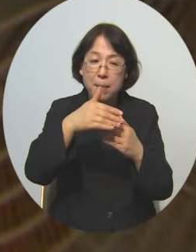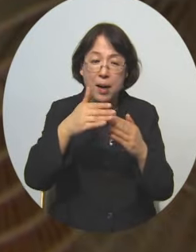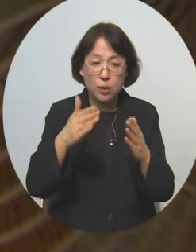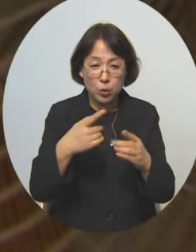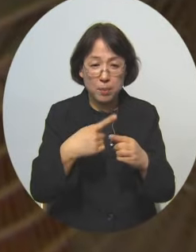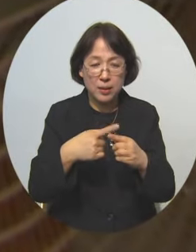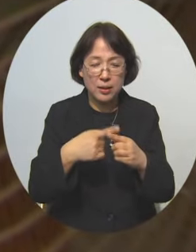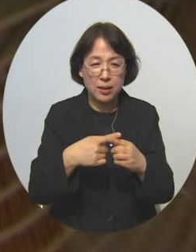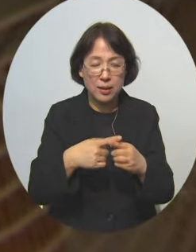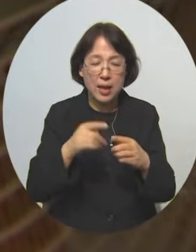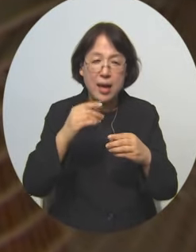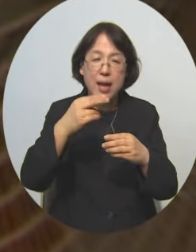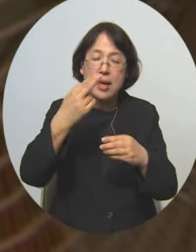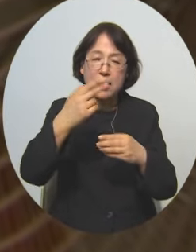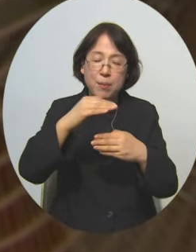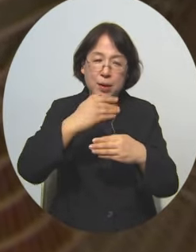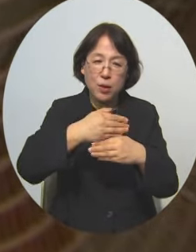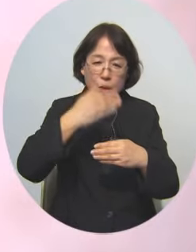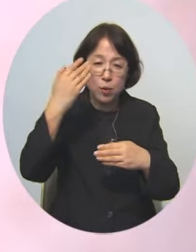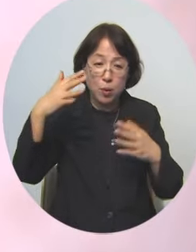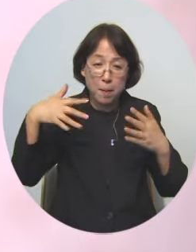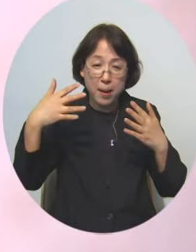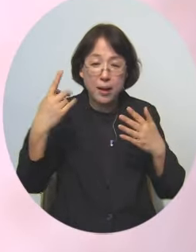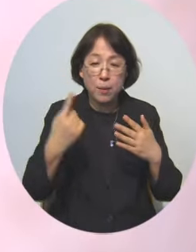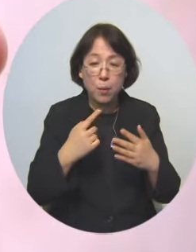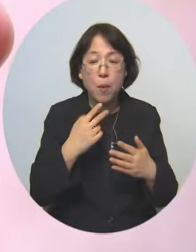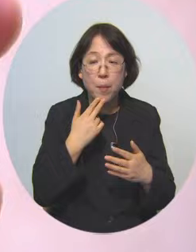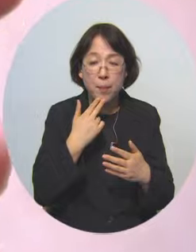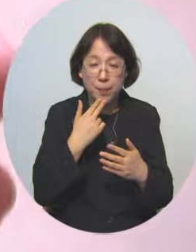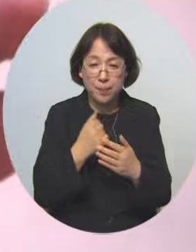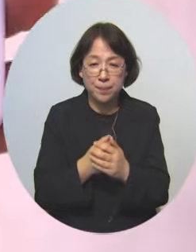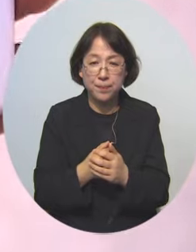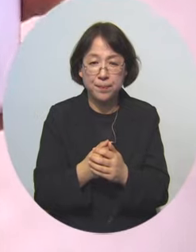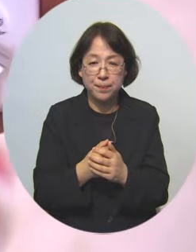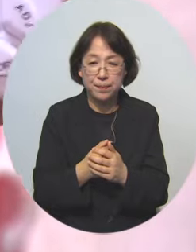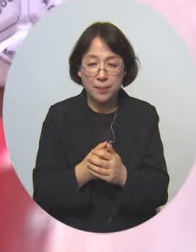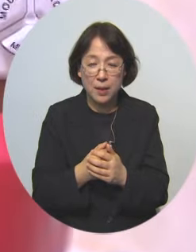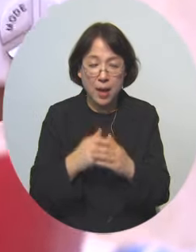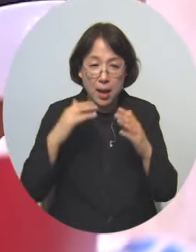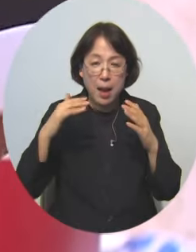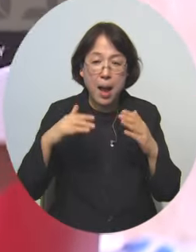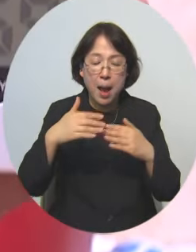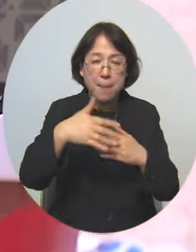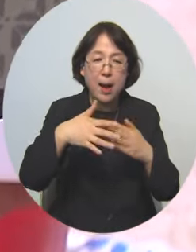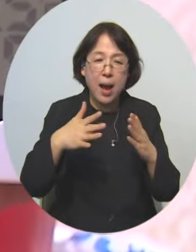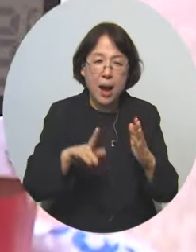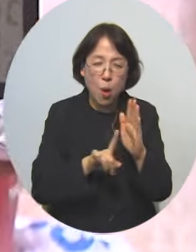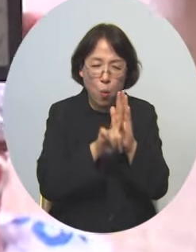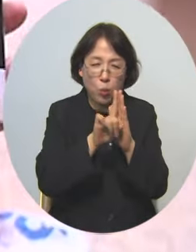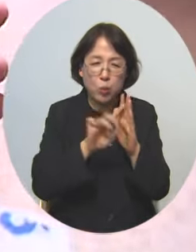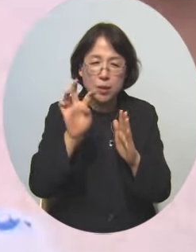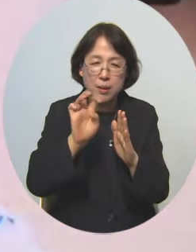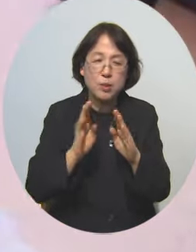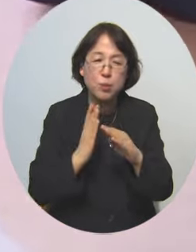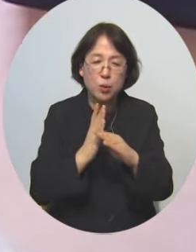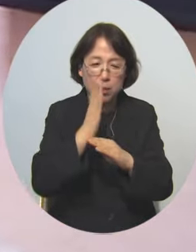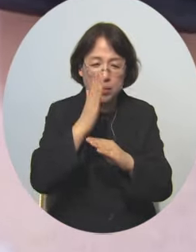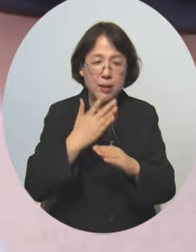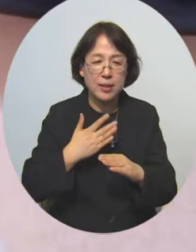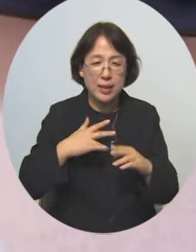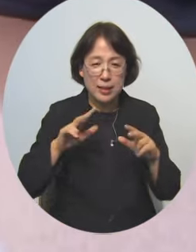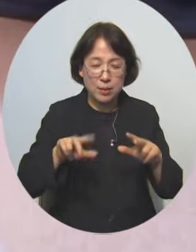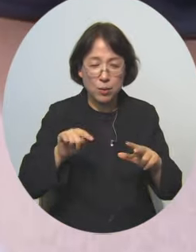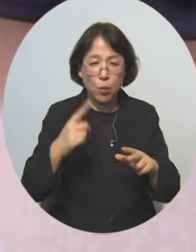창문을 열어봐도 바람은 들어오지 않습니다. 한낮이 가까워지자 방 안의 온도는 30도를 넘어섰습니다. 제가 지금